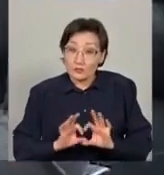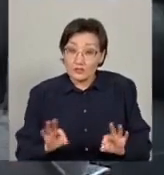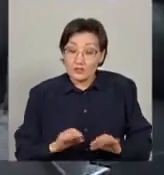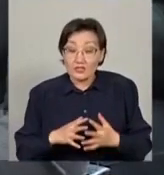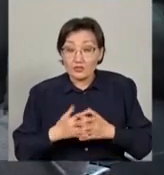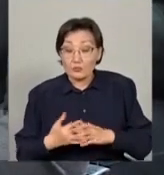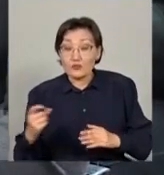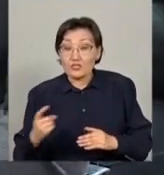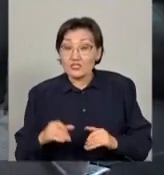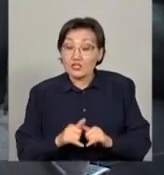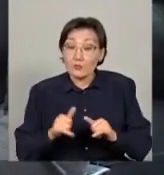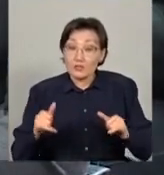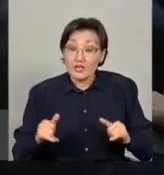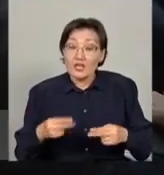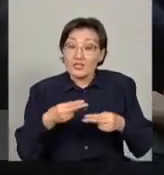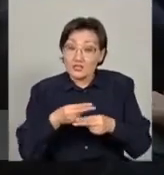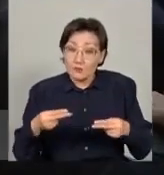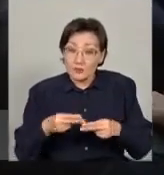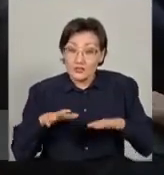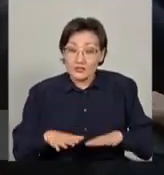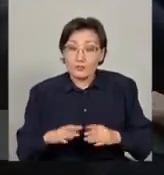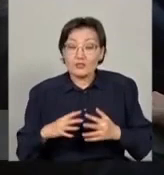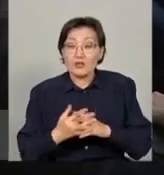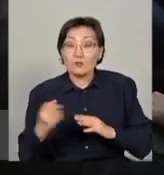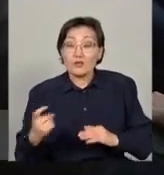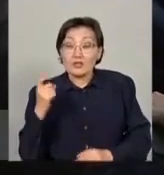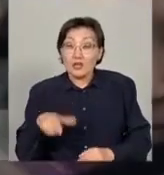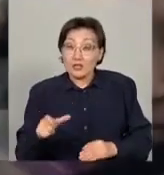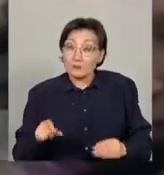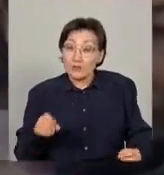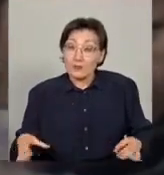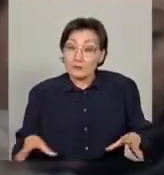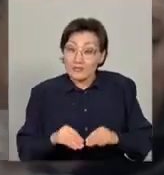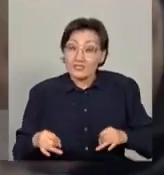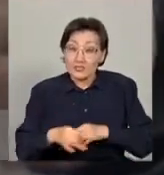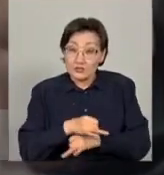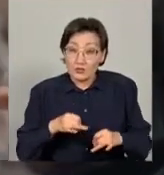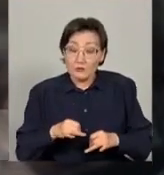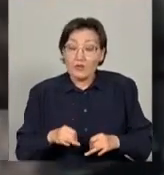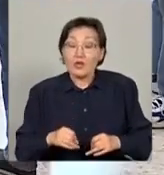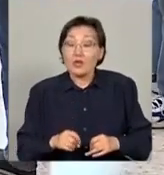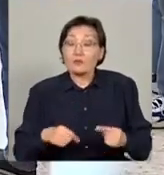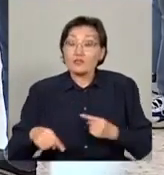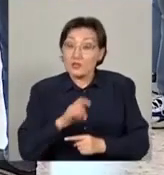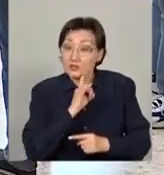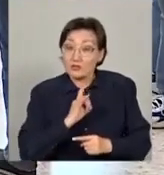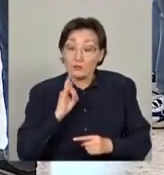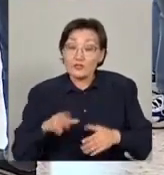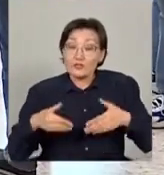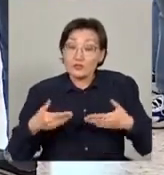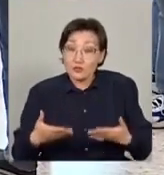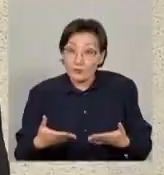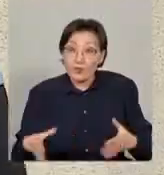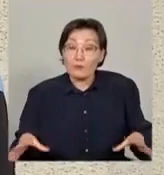ауыл шаруашылығын дамыту жайлы тақырыптар жергілікті шаруа иелерімен талқыланды. Сонымен қатар іскер әйелдер де ұсыныстарын